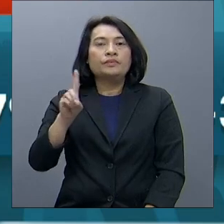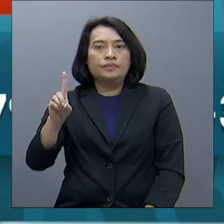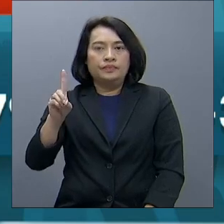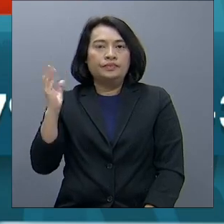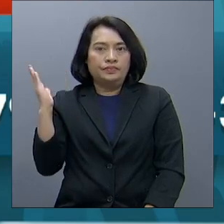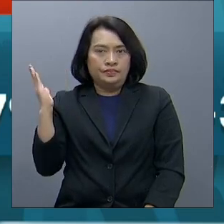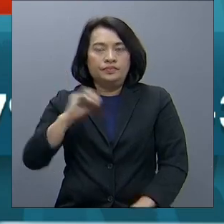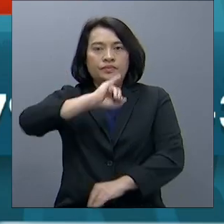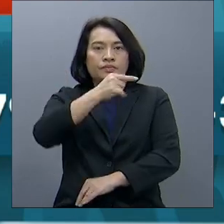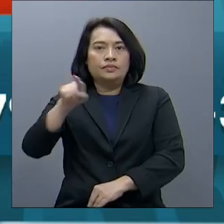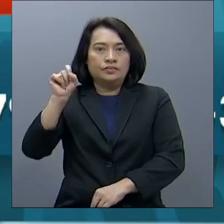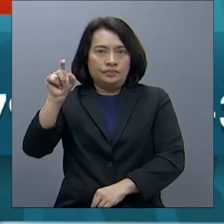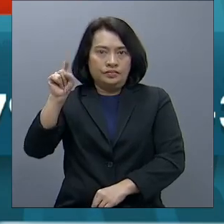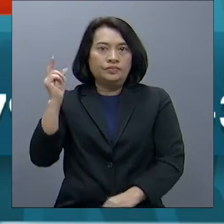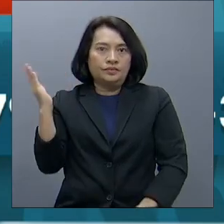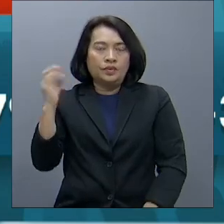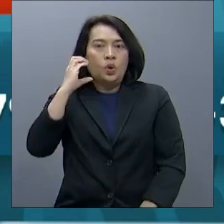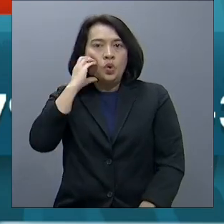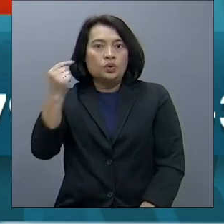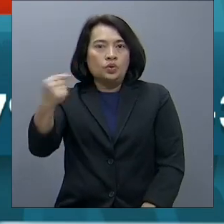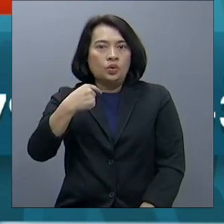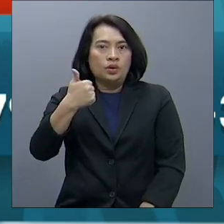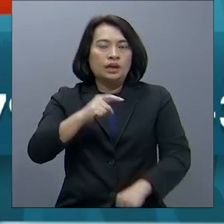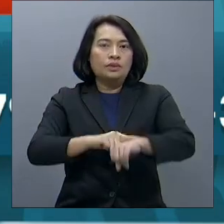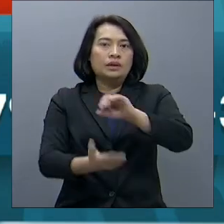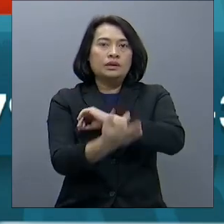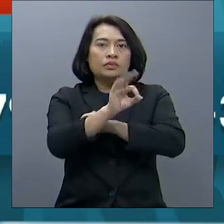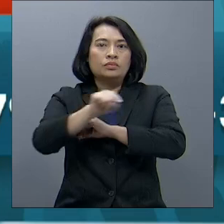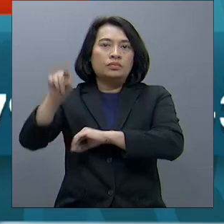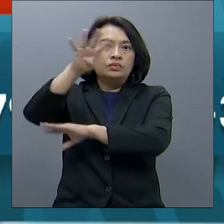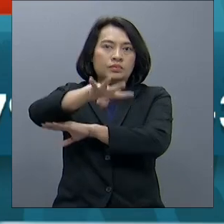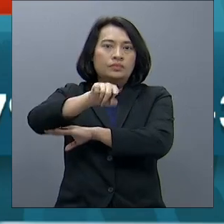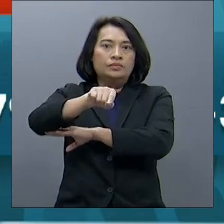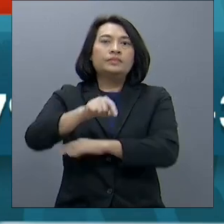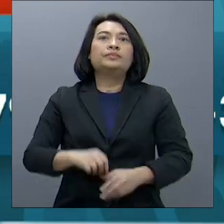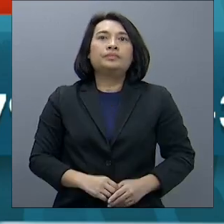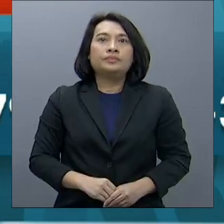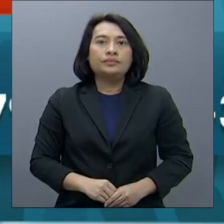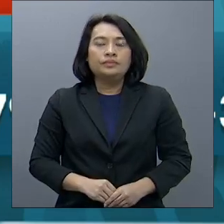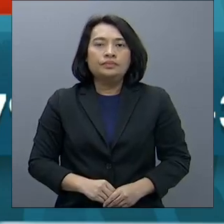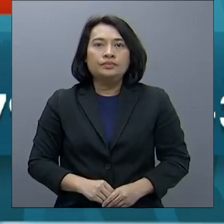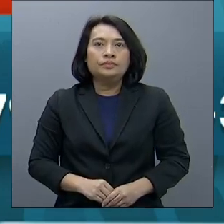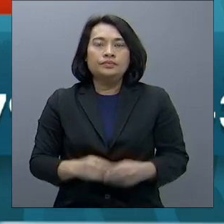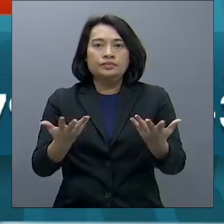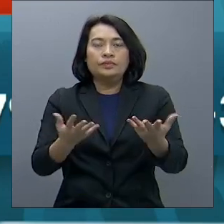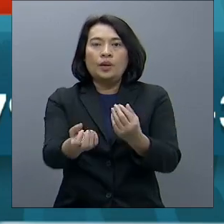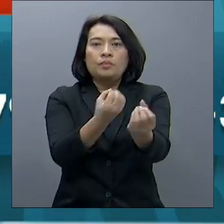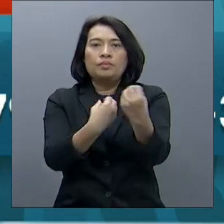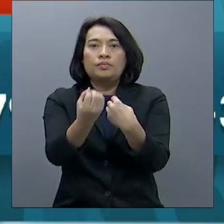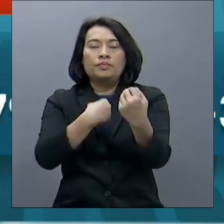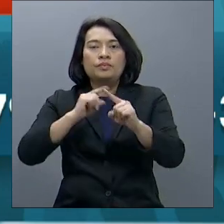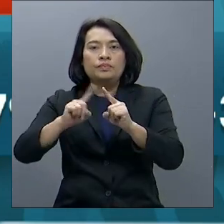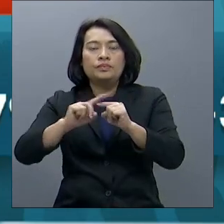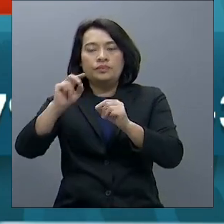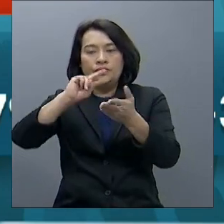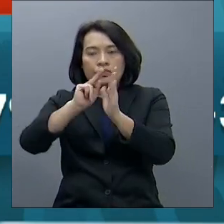027902111ทุกวันจันทร์ถึงวันศุกร์โทรมาได้เลย9โมงเช้าถึง4โมงเย็นค่ะคุณเองทั้งสามารถร้องทุกข์ปรึกษาปัญหากฎ